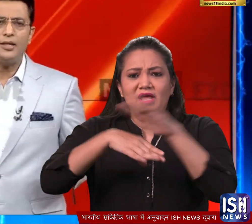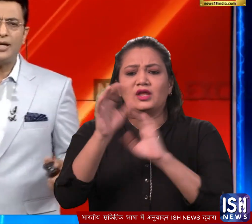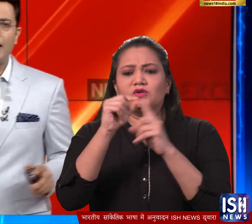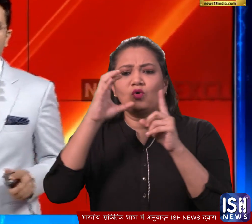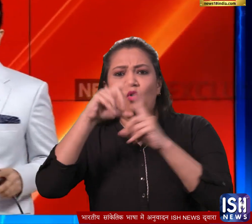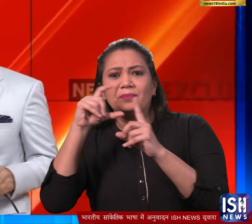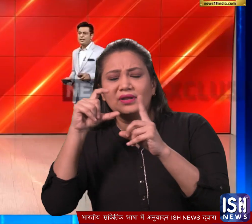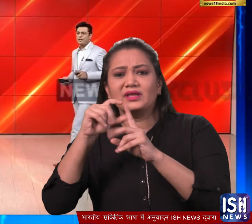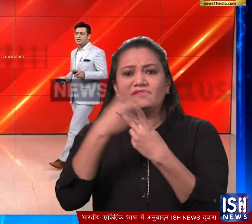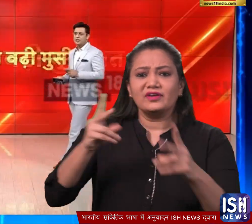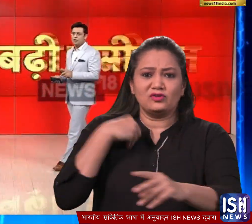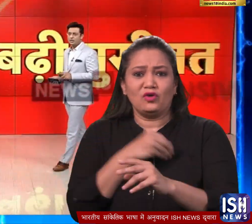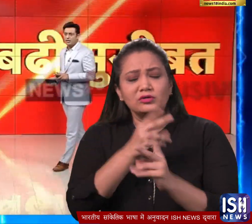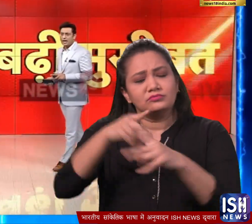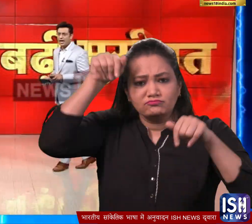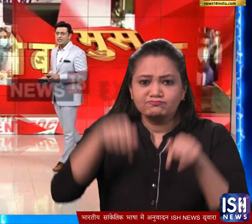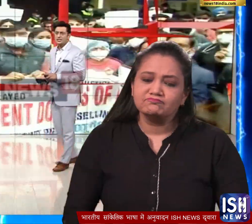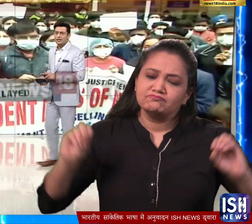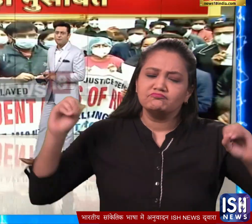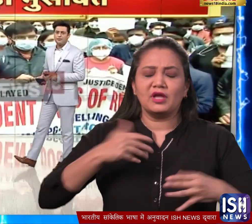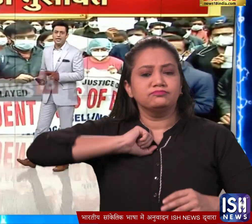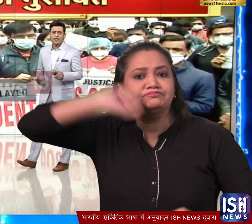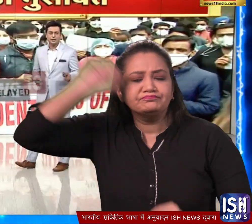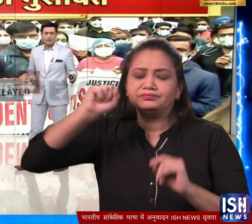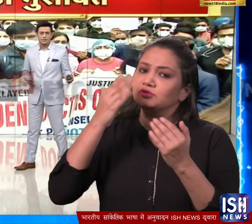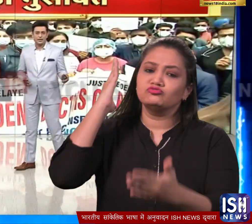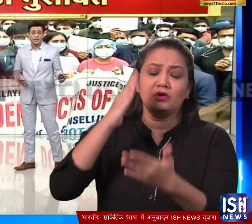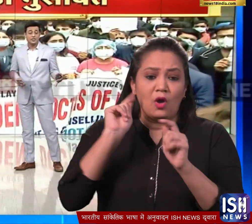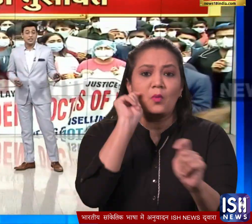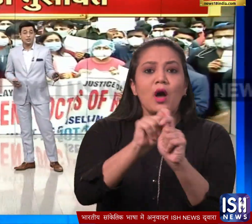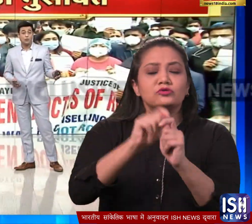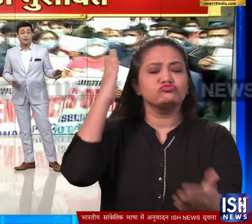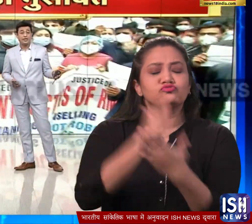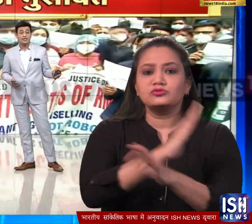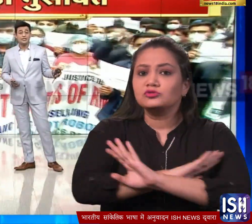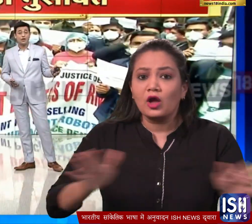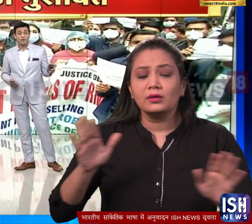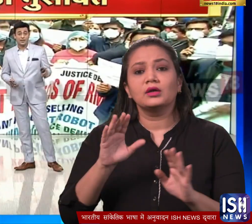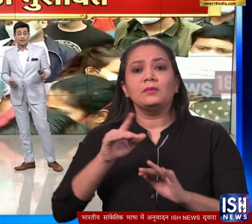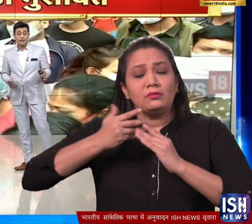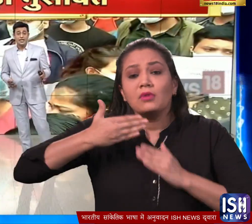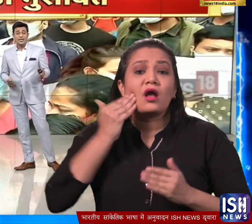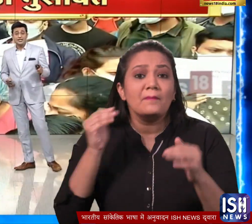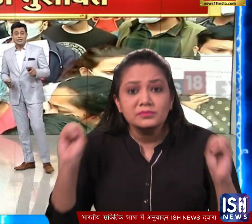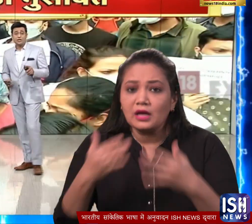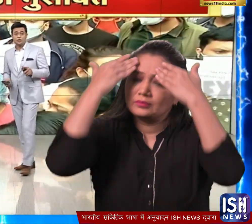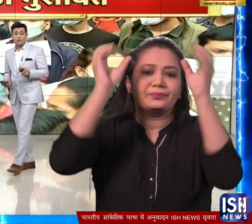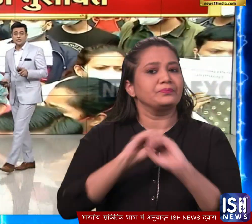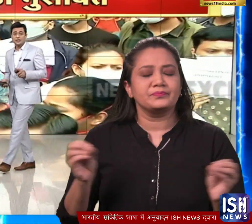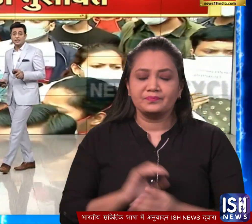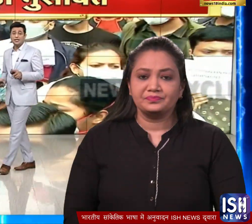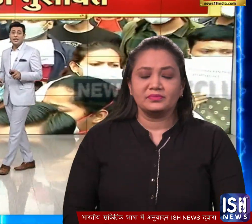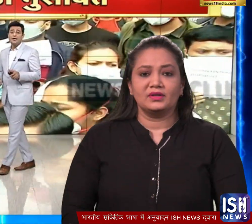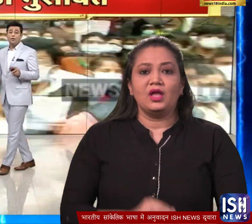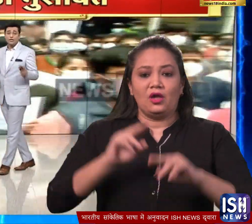के ओपीडी में काम करने वाले रेजिडेंट डॉक्टर आज से बेमियादी हड़ताल पर चले गए, जिसका असर ओपीडी की सेवाओं पर पड़ा। रेजिडेंट डॉक्टरों